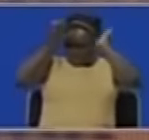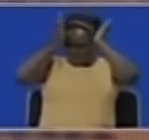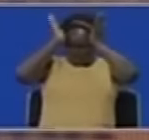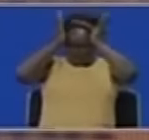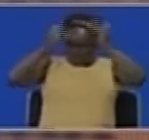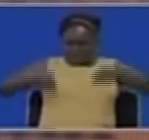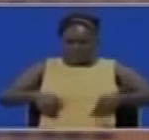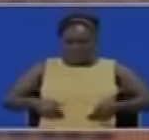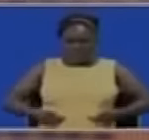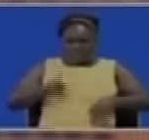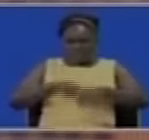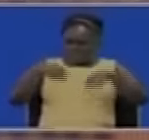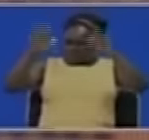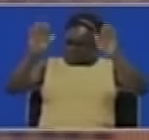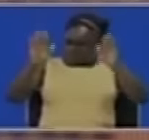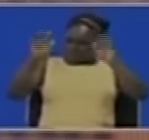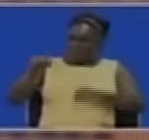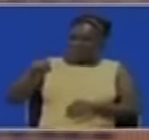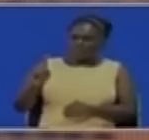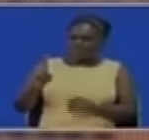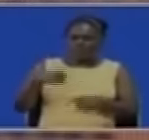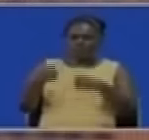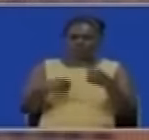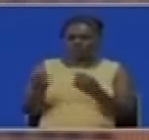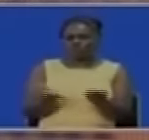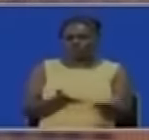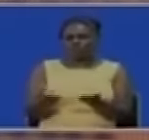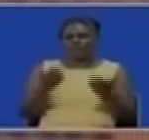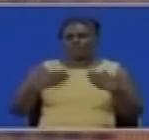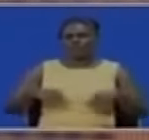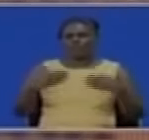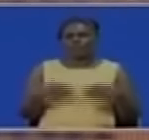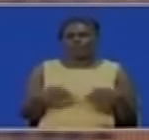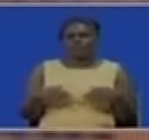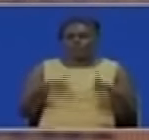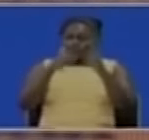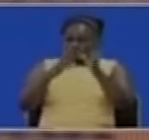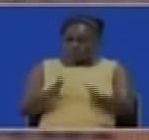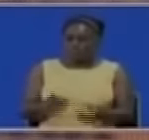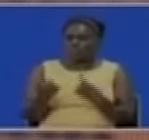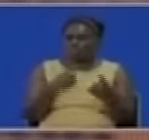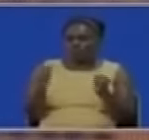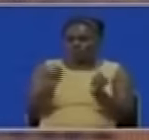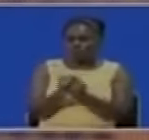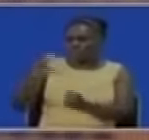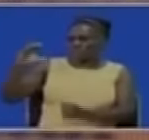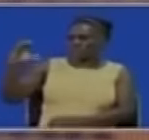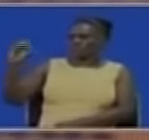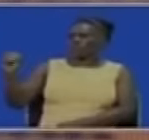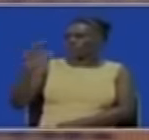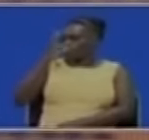wa mgomo, wao ndio wanashughulikia wagonjwa wanaofika katika hospitali za umma. Carol Nderi alizungumza nao mjini Nyeri.